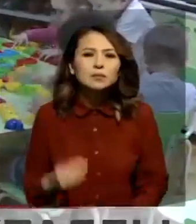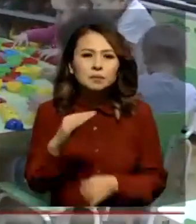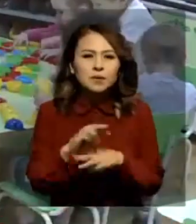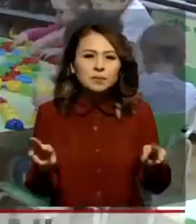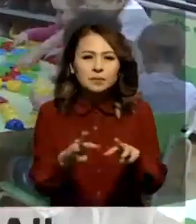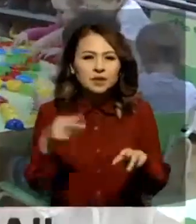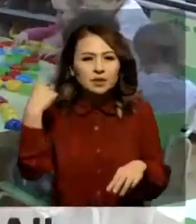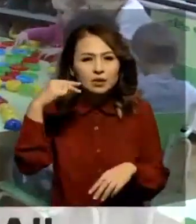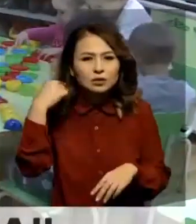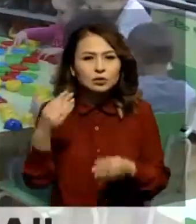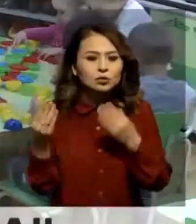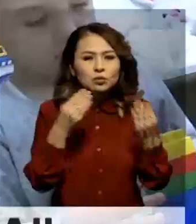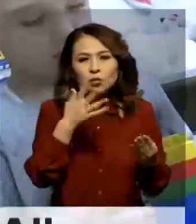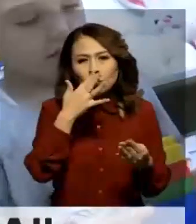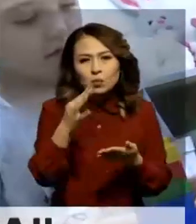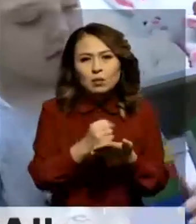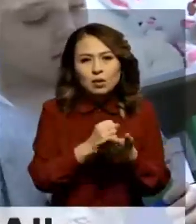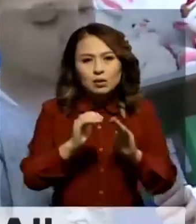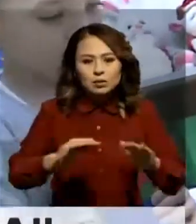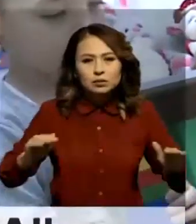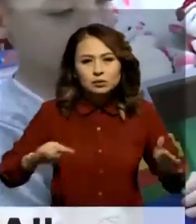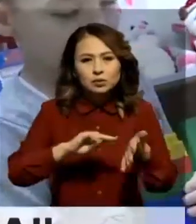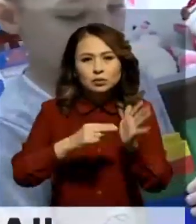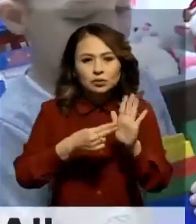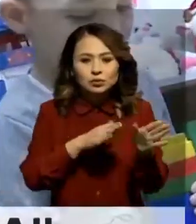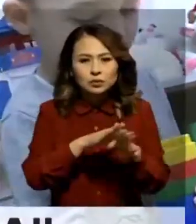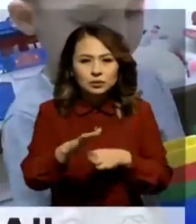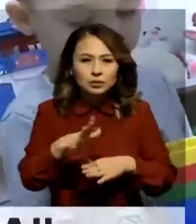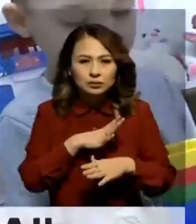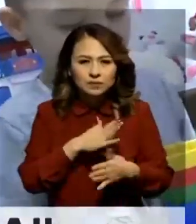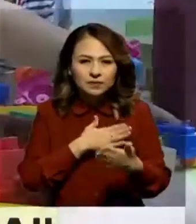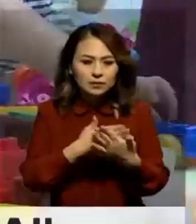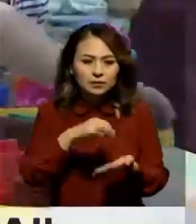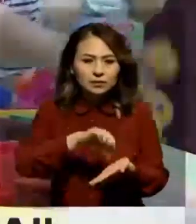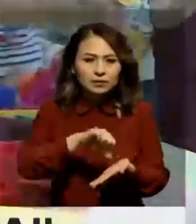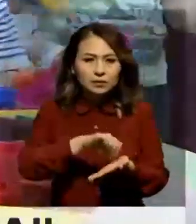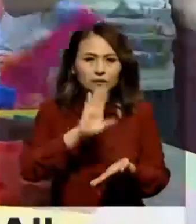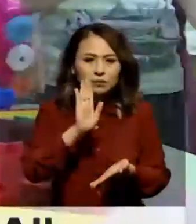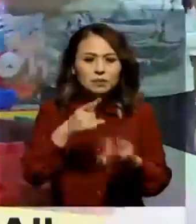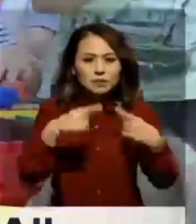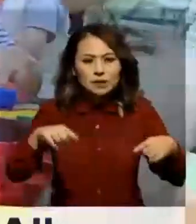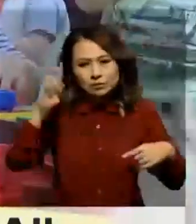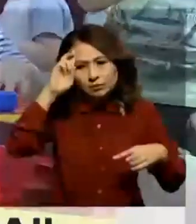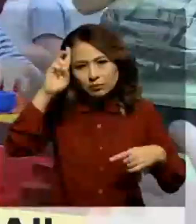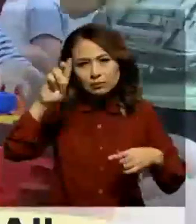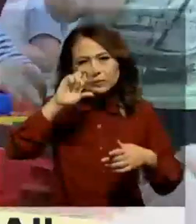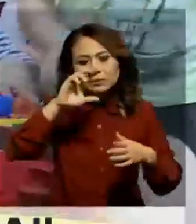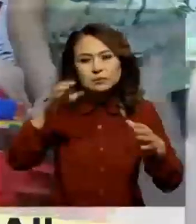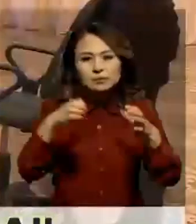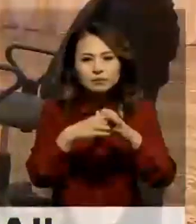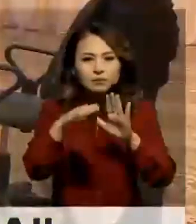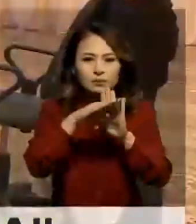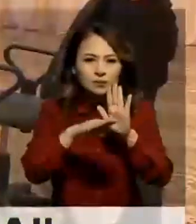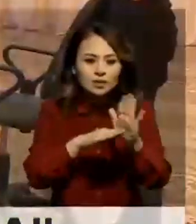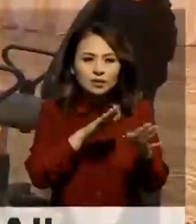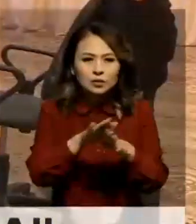Сондай-ақ министрлік президент ұсынған ұлттық қор балаларға жобасын жүзеге асыруға атсалыспақ. Қазір ведомство өкілдері басқа мемлекеттік органдармен бірлесіп,